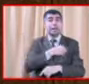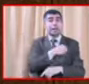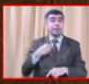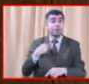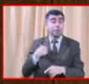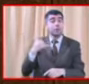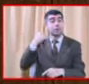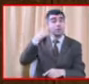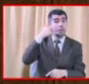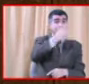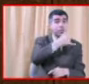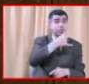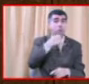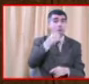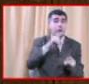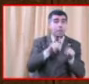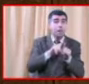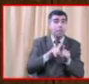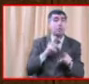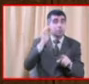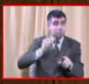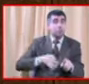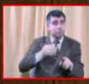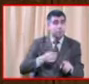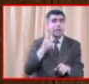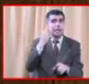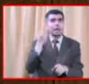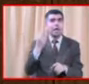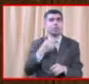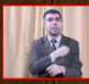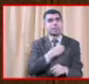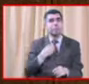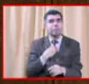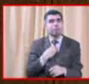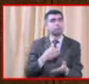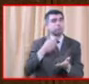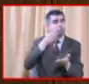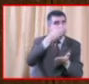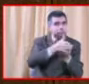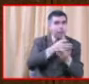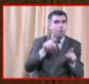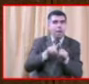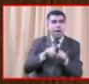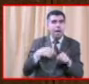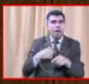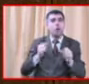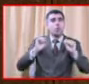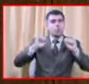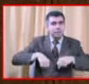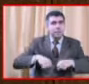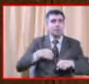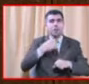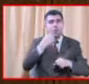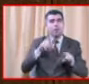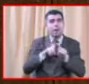13 طبيب و 22 ممرضة كلهم التحقوا. هذا مجهود أنا تنظن غير كافي صحيح، ولكن كاين مشاكل